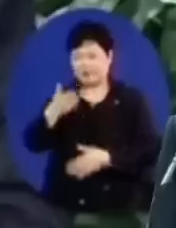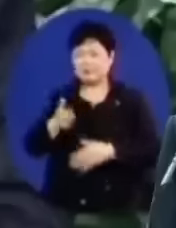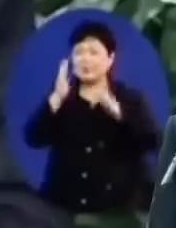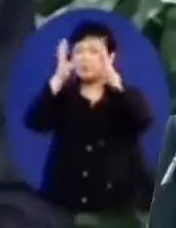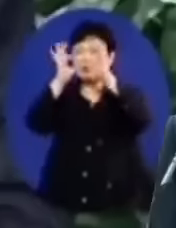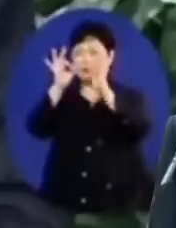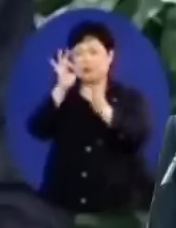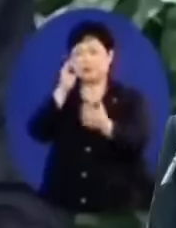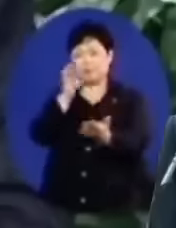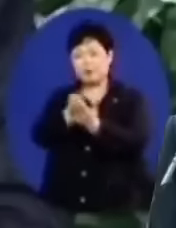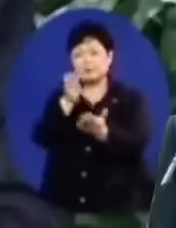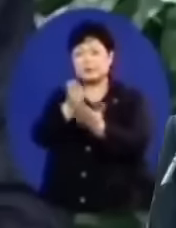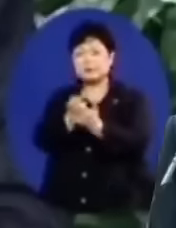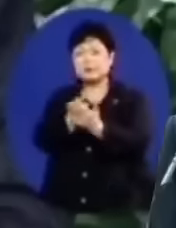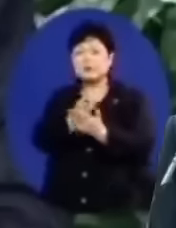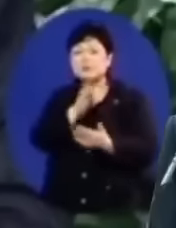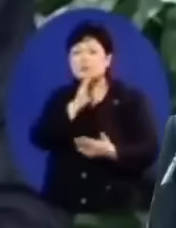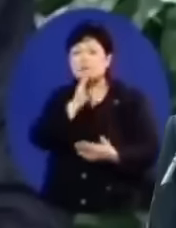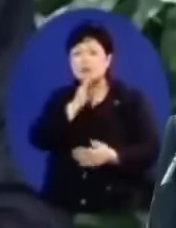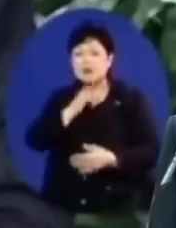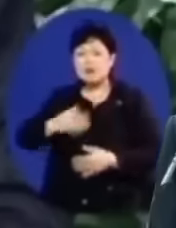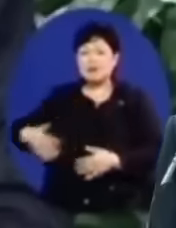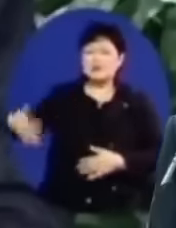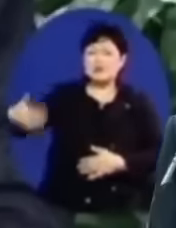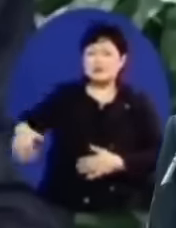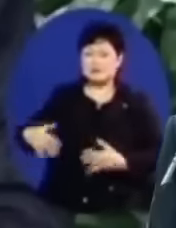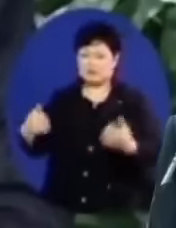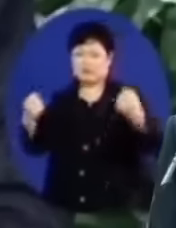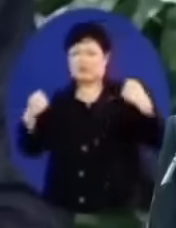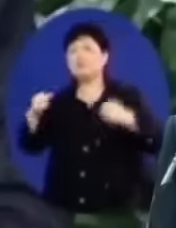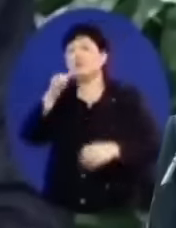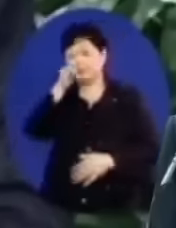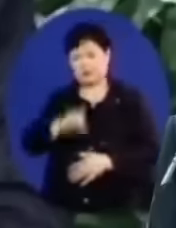바라봄의 법칙은 굉장한 힘이 있습니다.